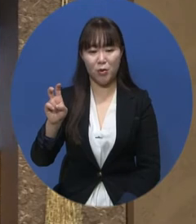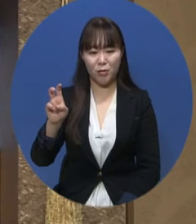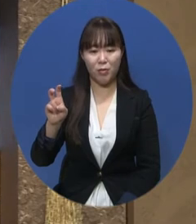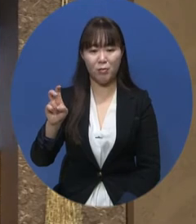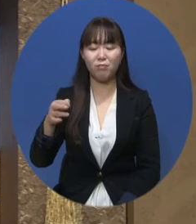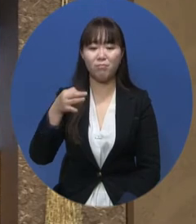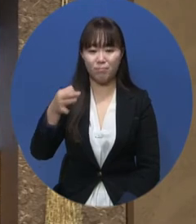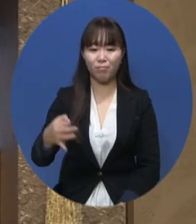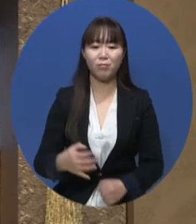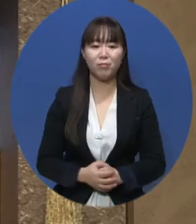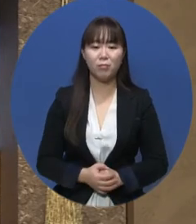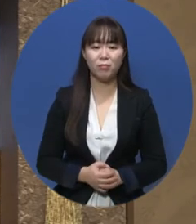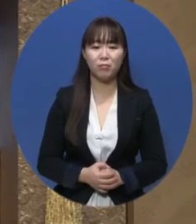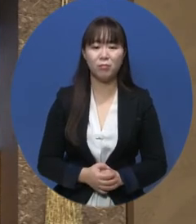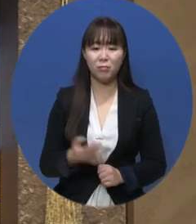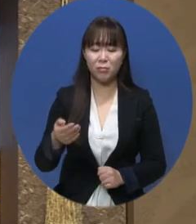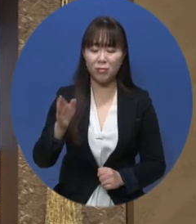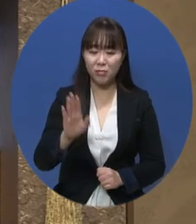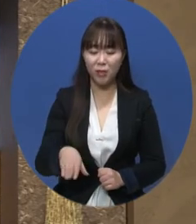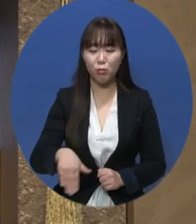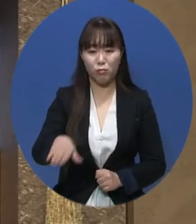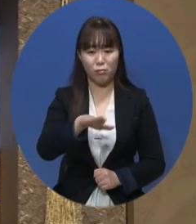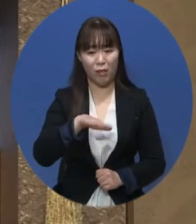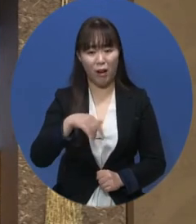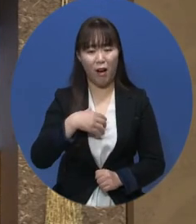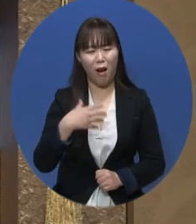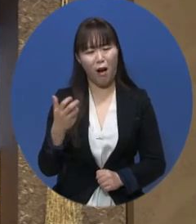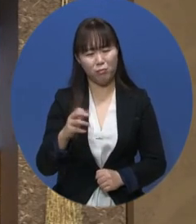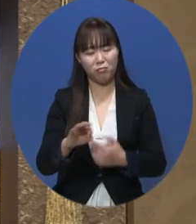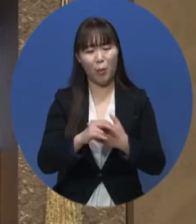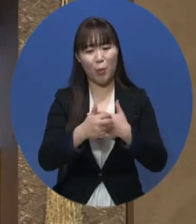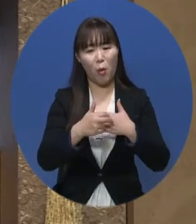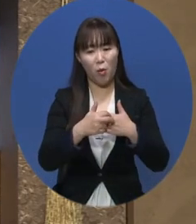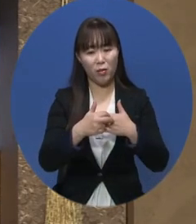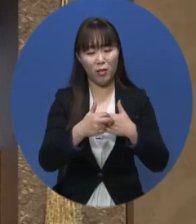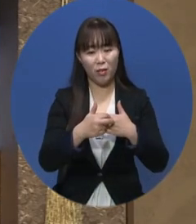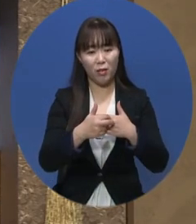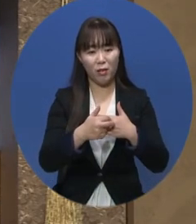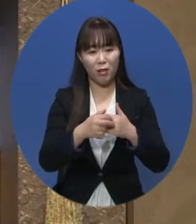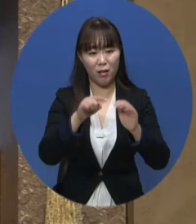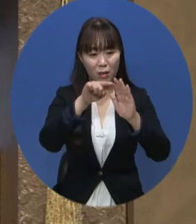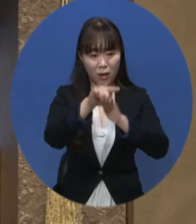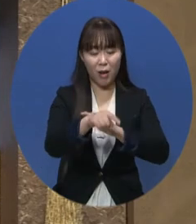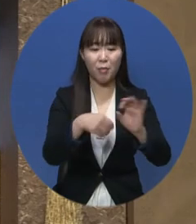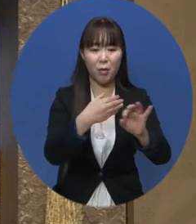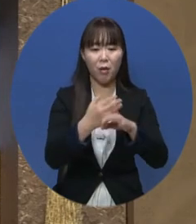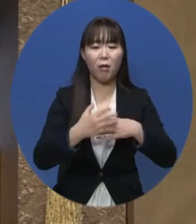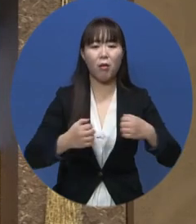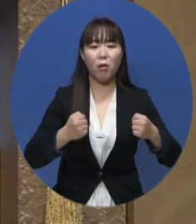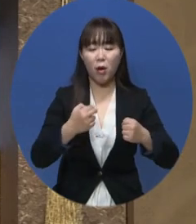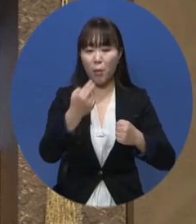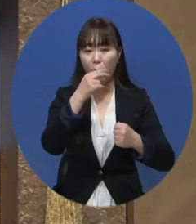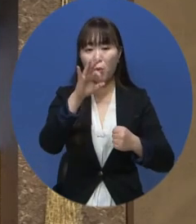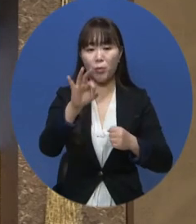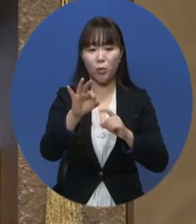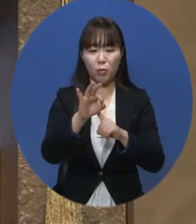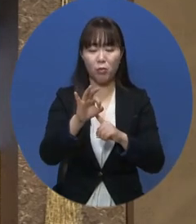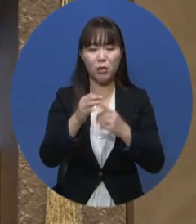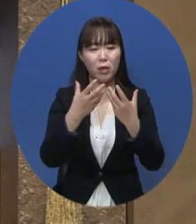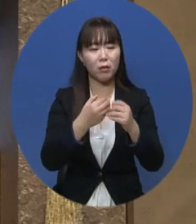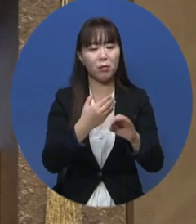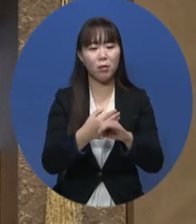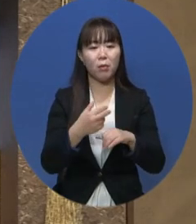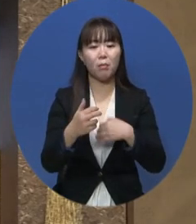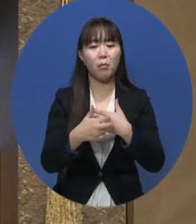61,520원을 내게 됩니다. 네. 근데 우리가 아프면 이제 병원에 가시면 네. 건강보험료 이제 예를 들어서